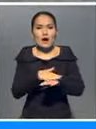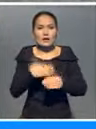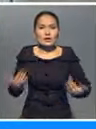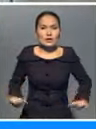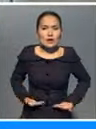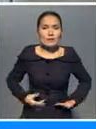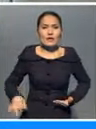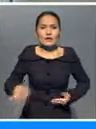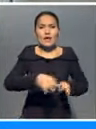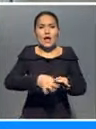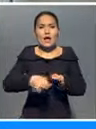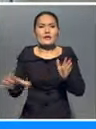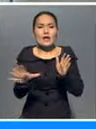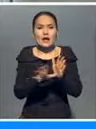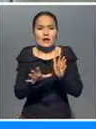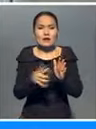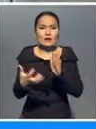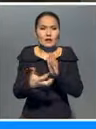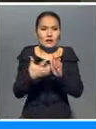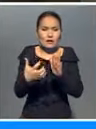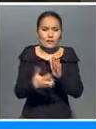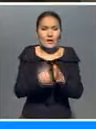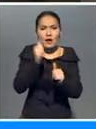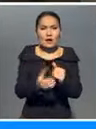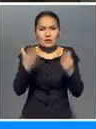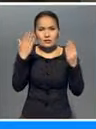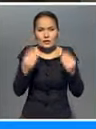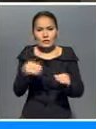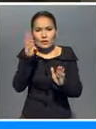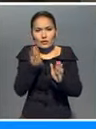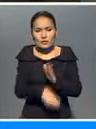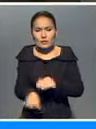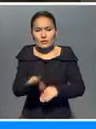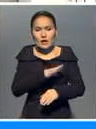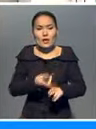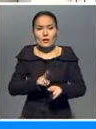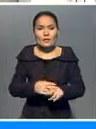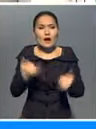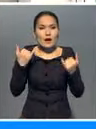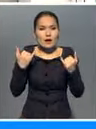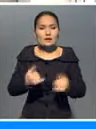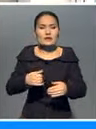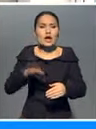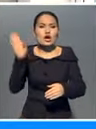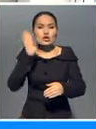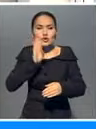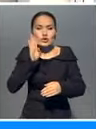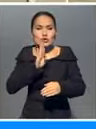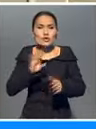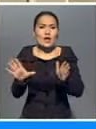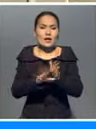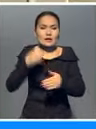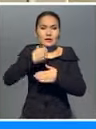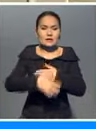тұратын ауданда электр жарығына деген тапшылық күннен күнге артып отыр. Алыстан тасымалдау қымбатқа түседі. Енді бұл нысан ауыл тұрғындарына арзан